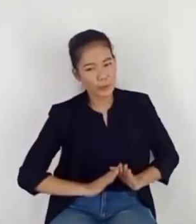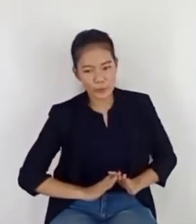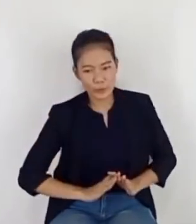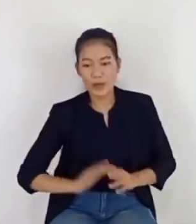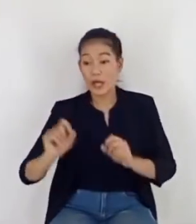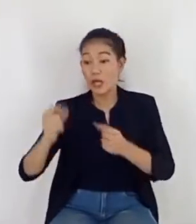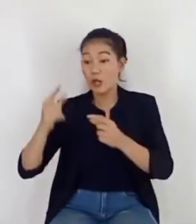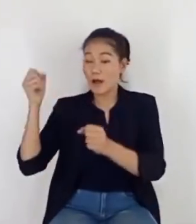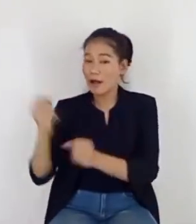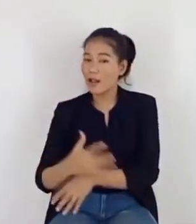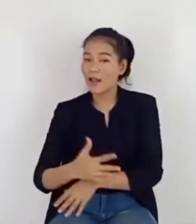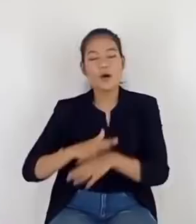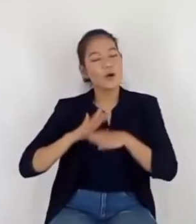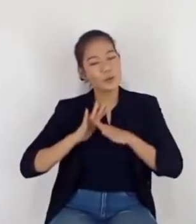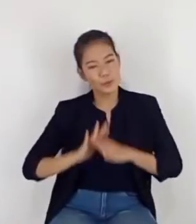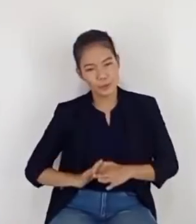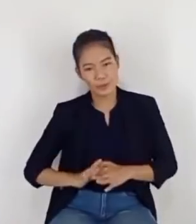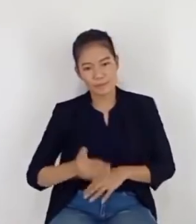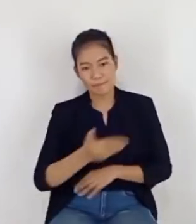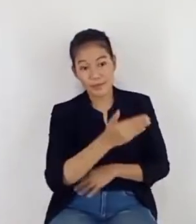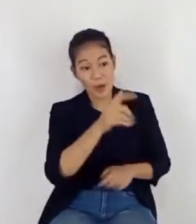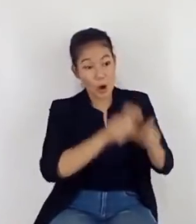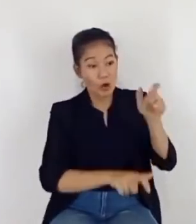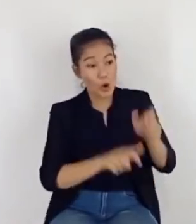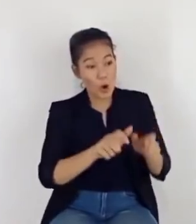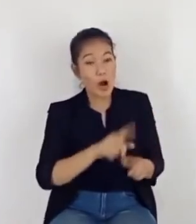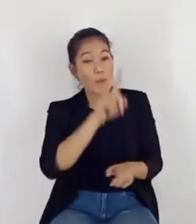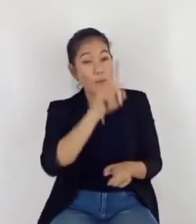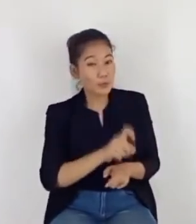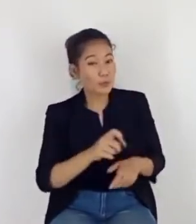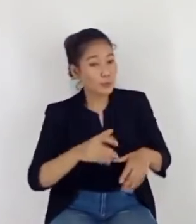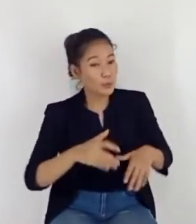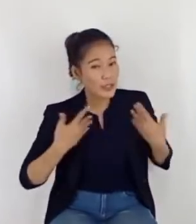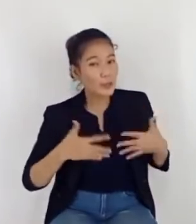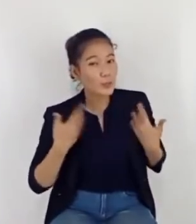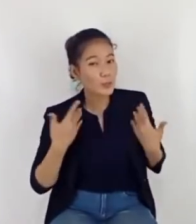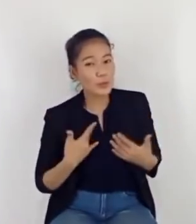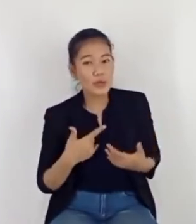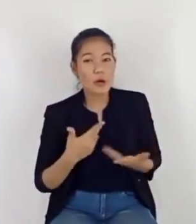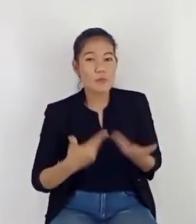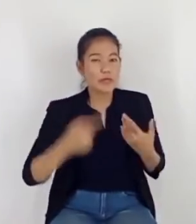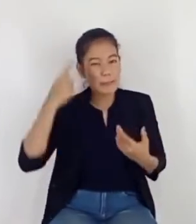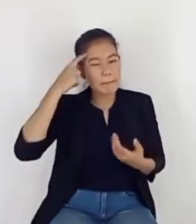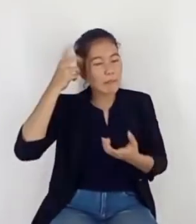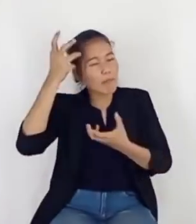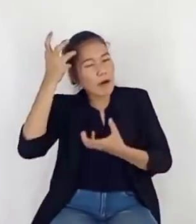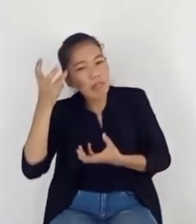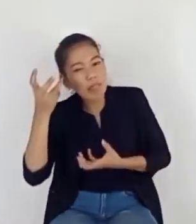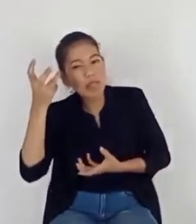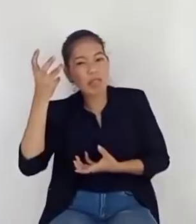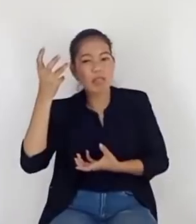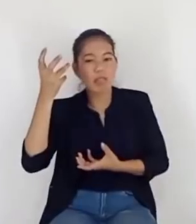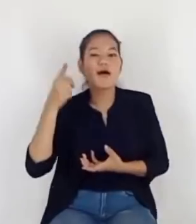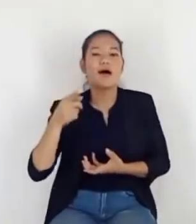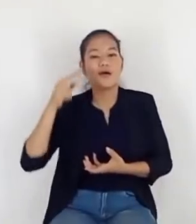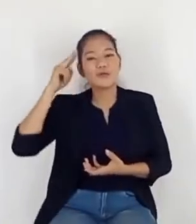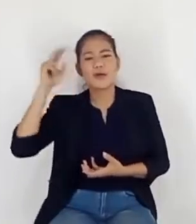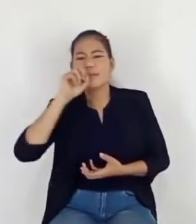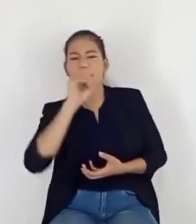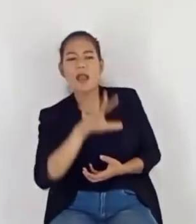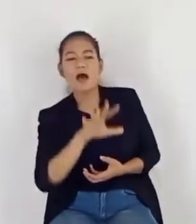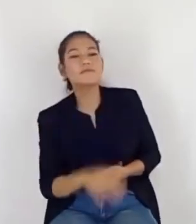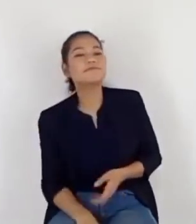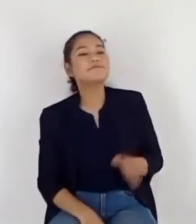kehidupannya. Bagi orang yang belum terhibur, yang terus berat pikirannya, maka Tuhan mengatakan